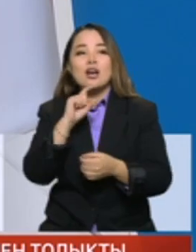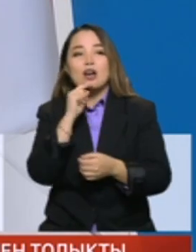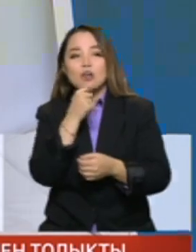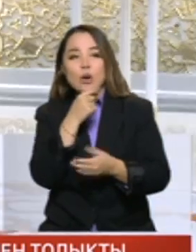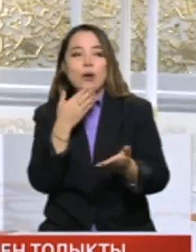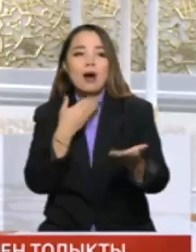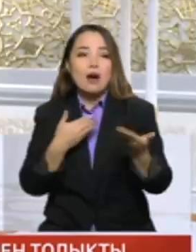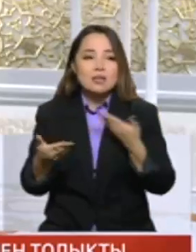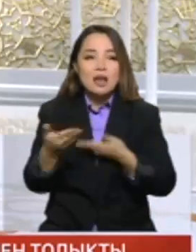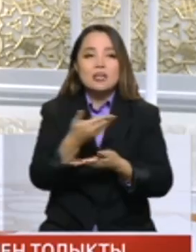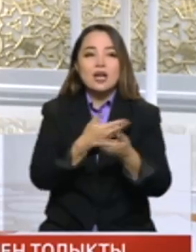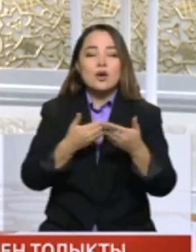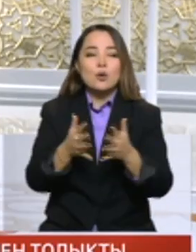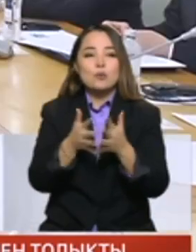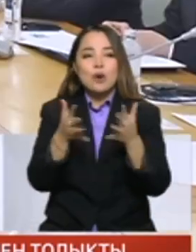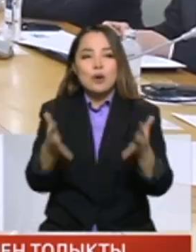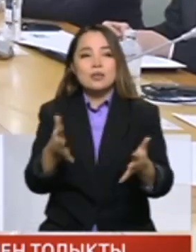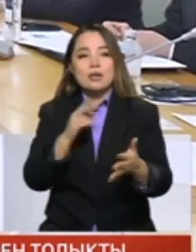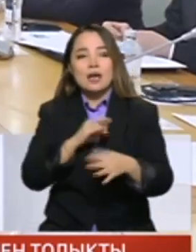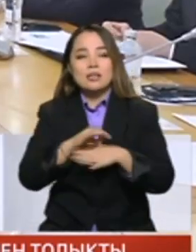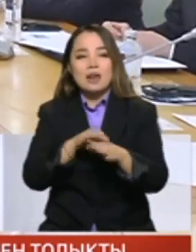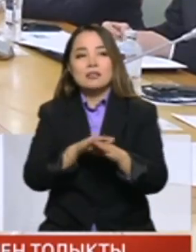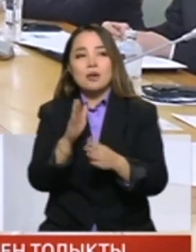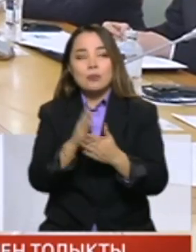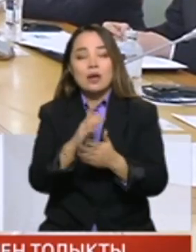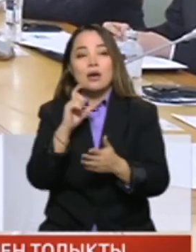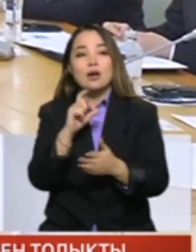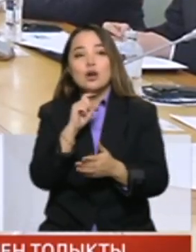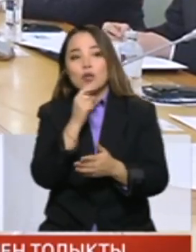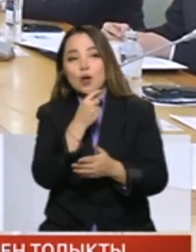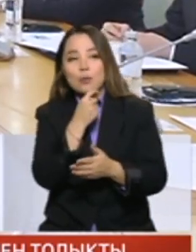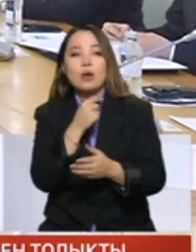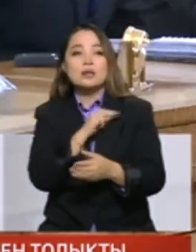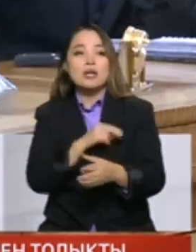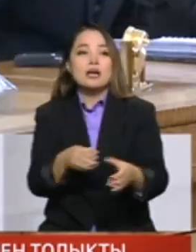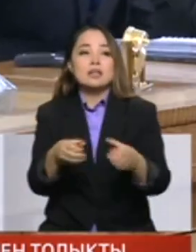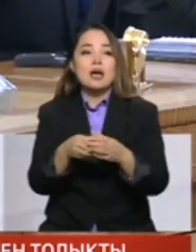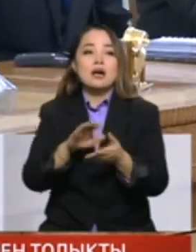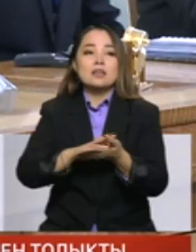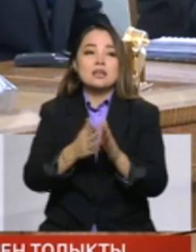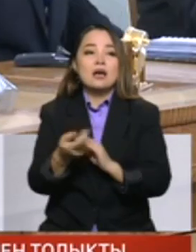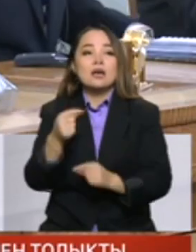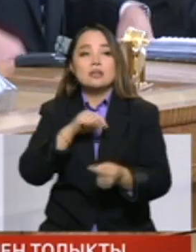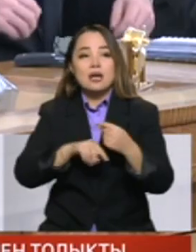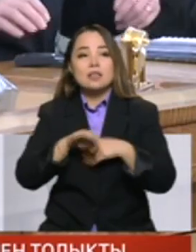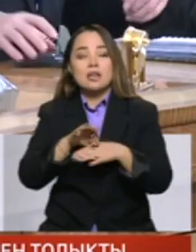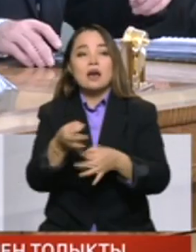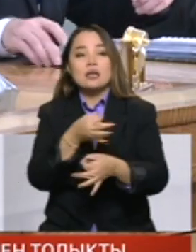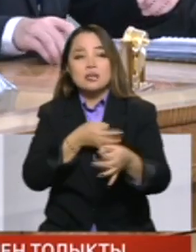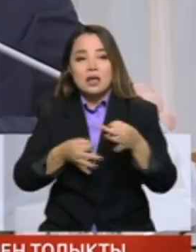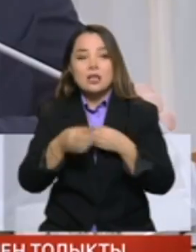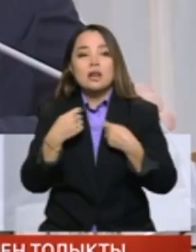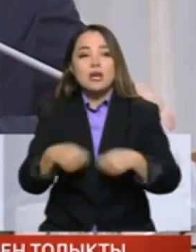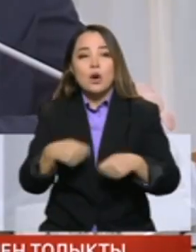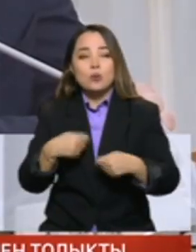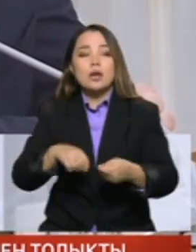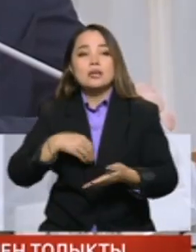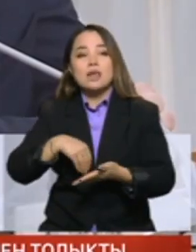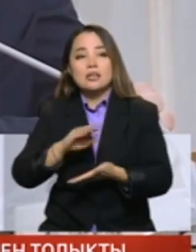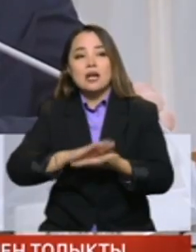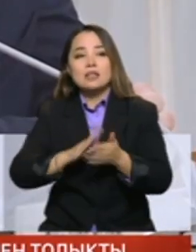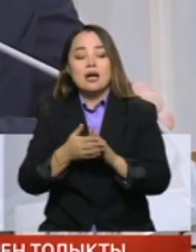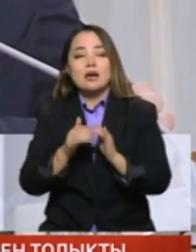экономикалық қатынастарымыздың әлеуеті зор. Экономикалық әлеует кеңейтілген құрамдағы келіссөзде де жан-жақты талқыланды. Сауда-саттықты дамыту үшін